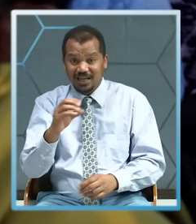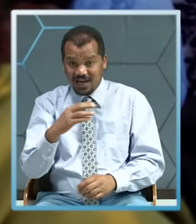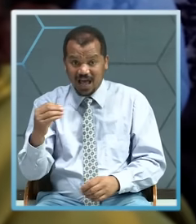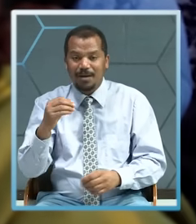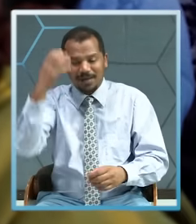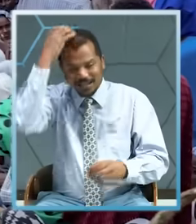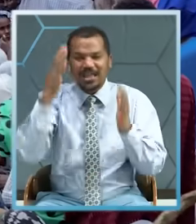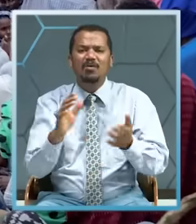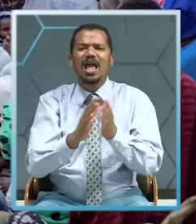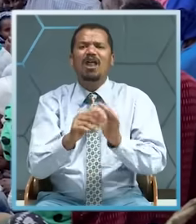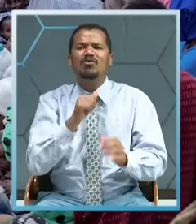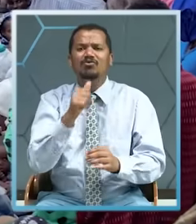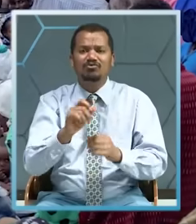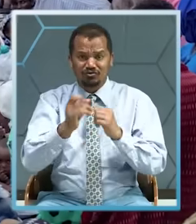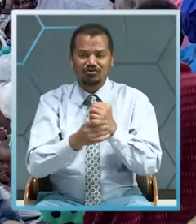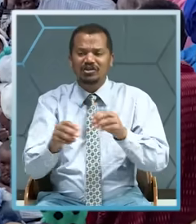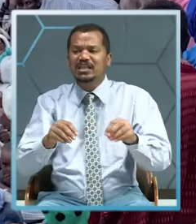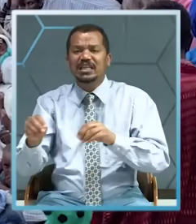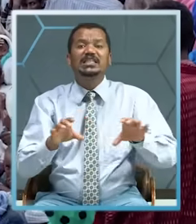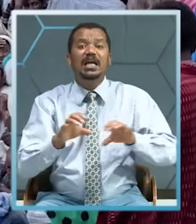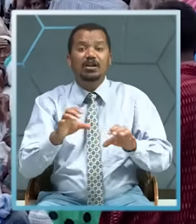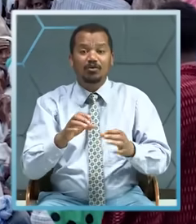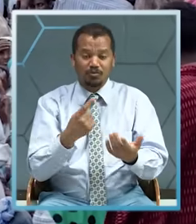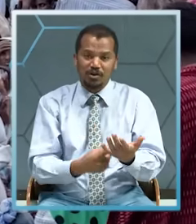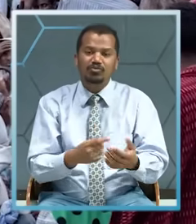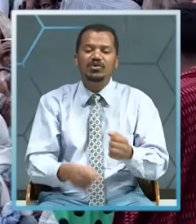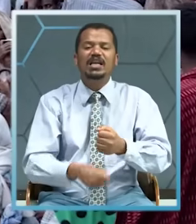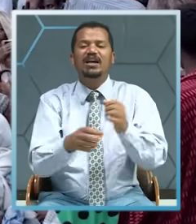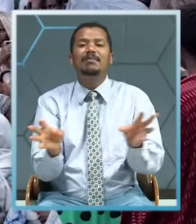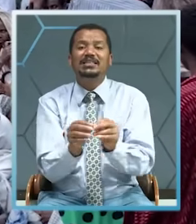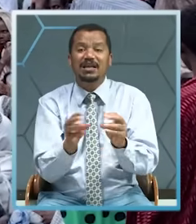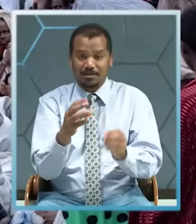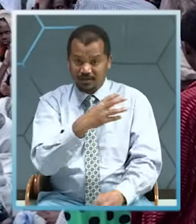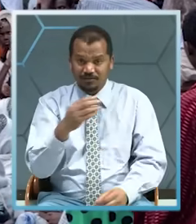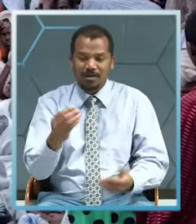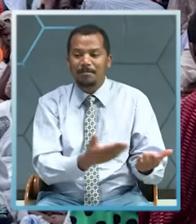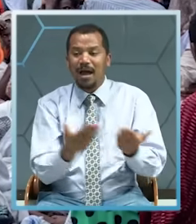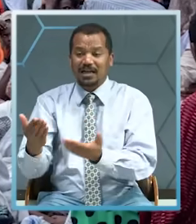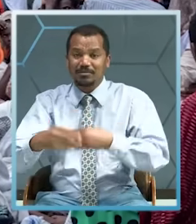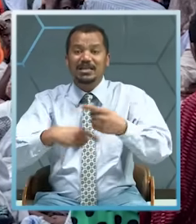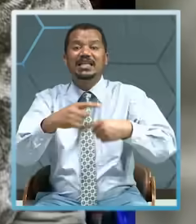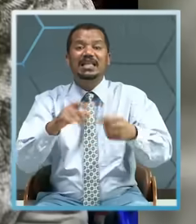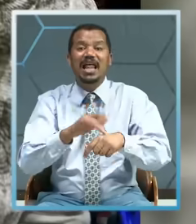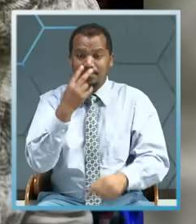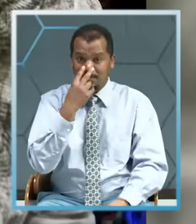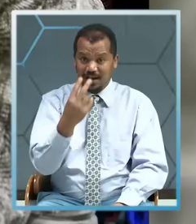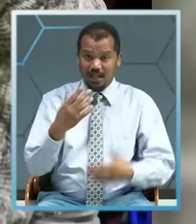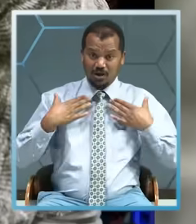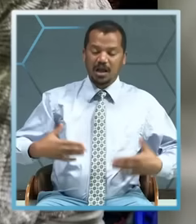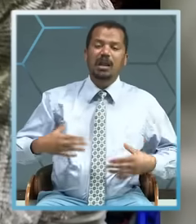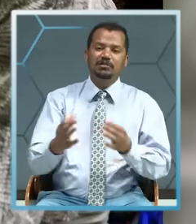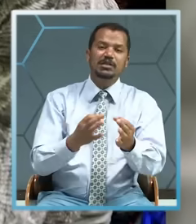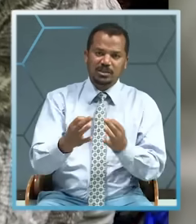መንግስታዊና መንግስታዊ ያልሆኑ ተቋማት እንቅስቃሴ እያደረጉ እንደሆነ በዚሁ የድጋፍ ማሰባሰብና ማቅረብ ሂደት ላይ